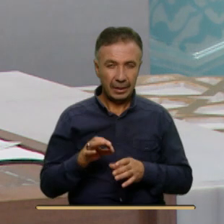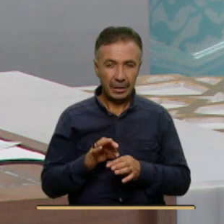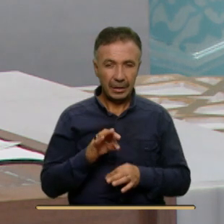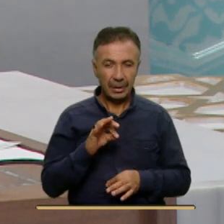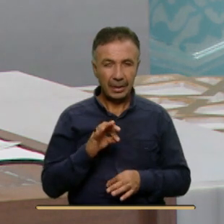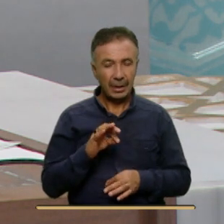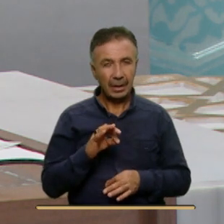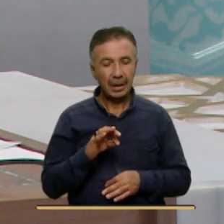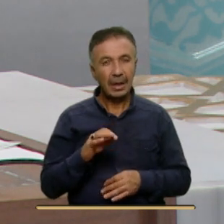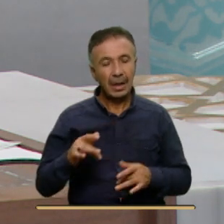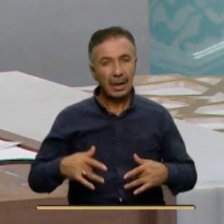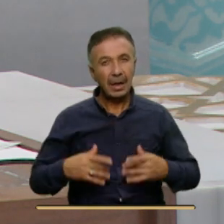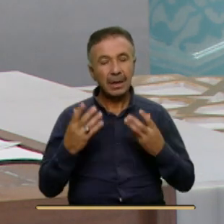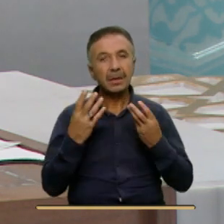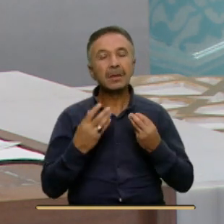olmayınca o satış iptal edilir.